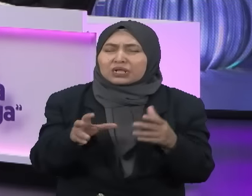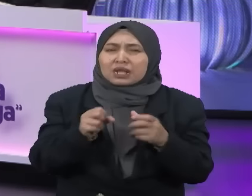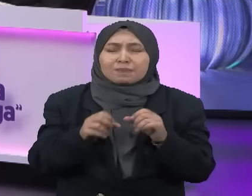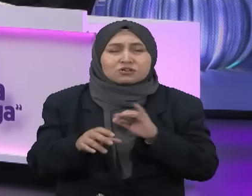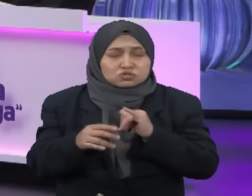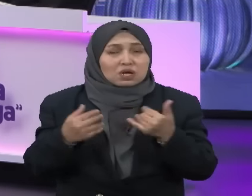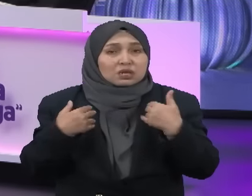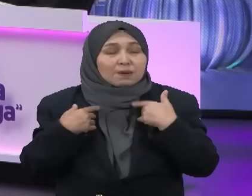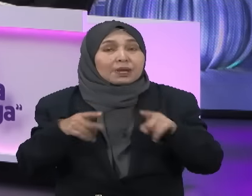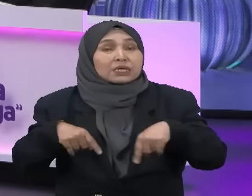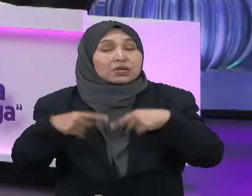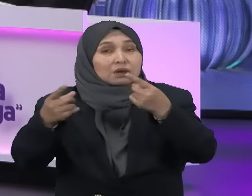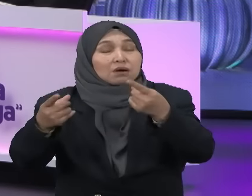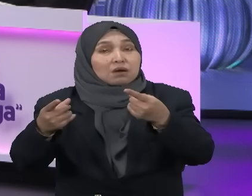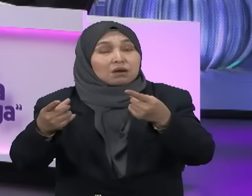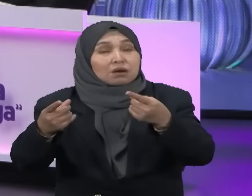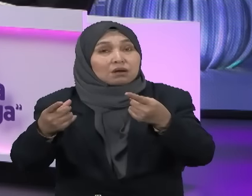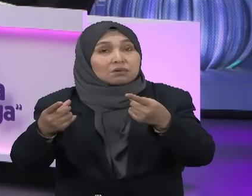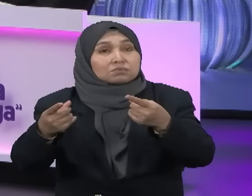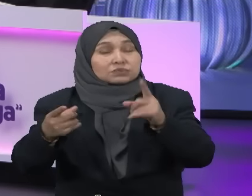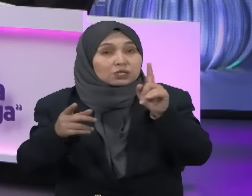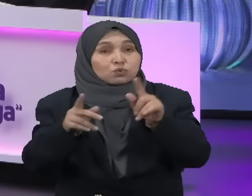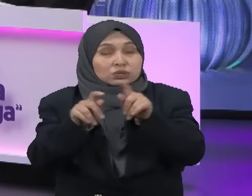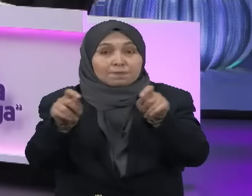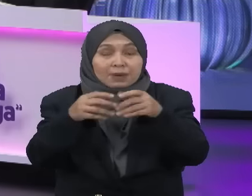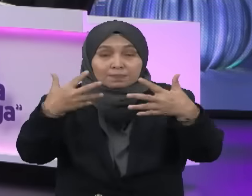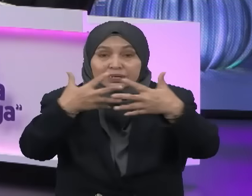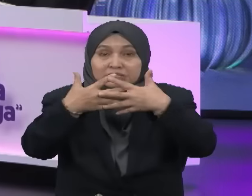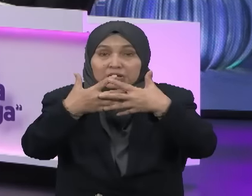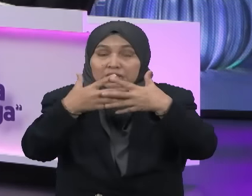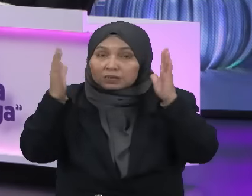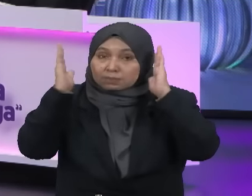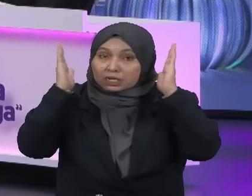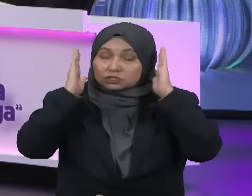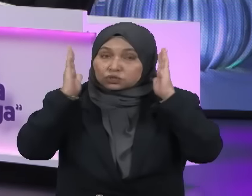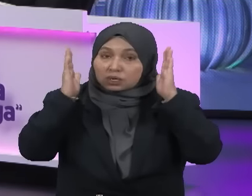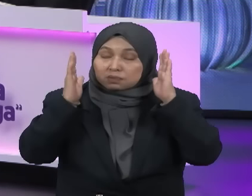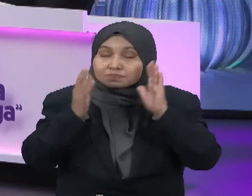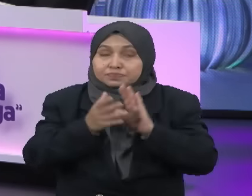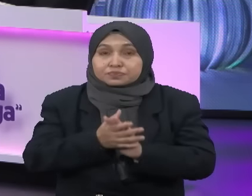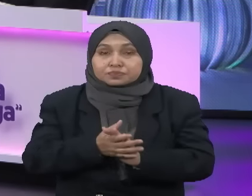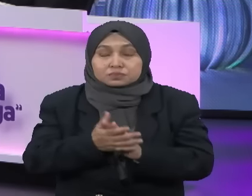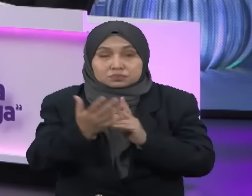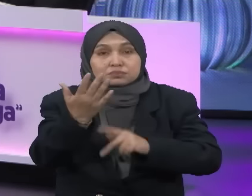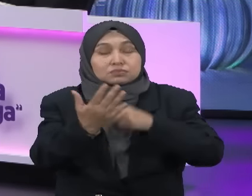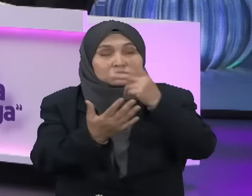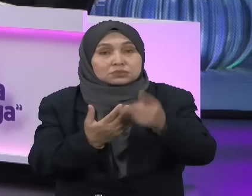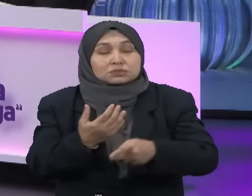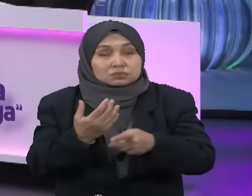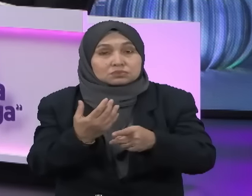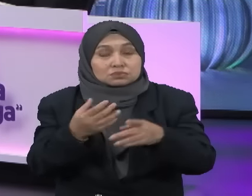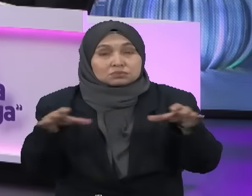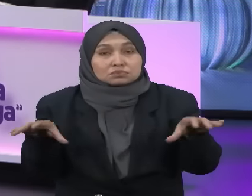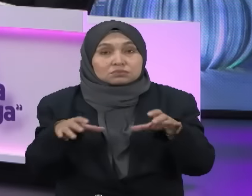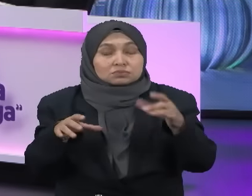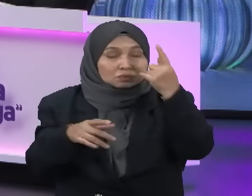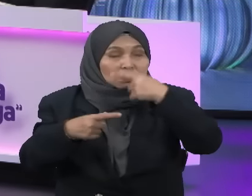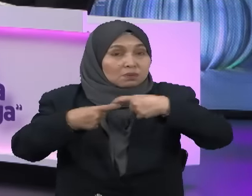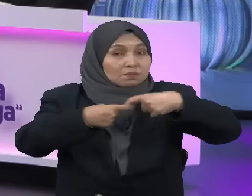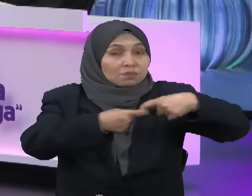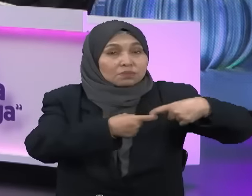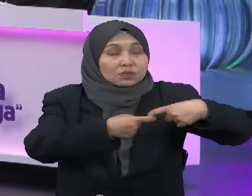pernah pergi ke salah sebuah penjara di Malaysia. Dalam program yang dibuat untuk berkaitan